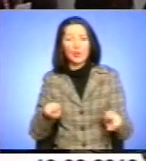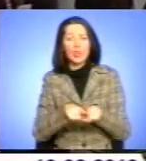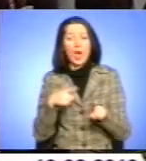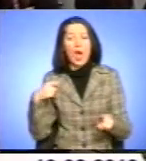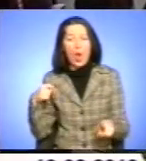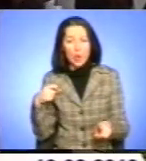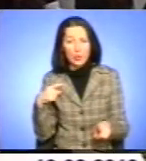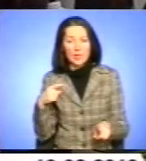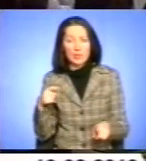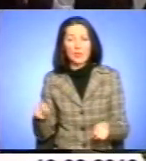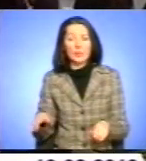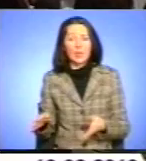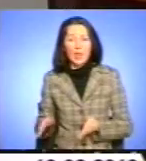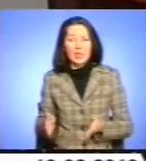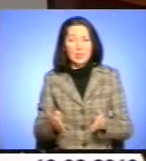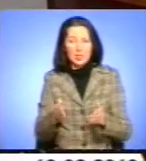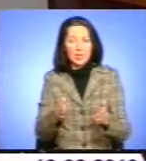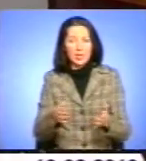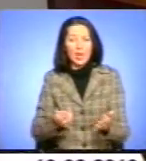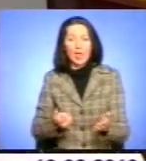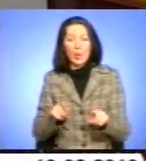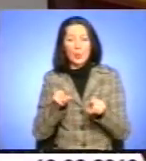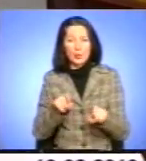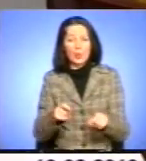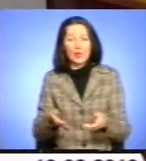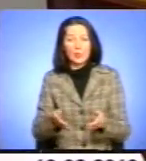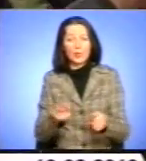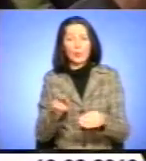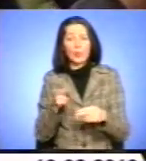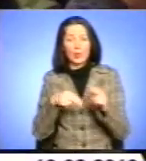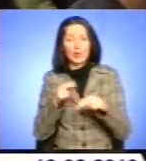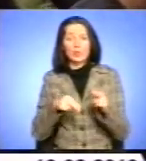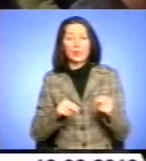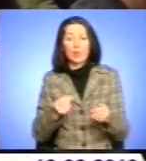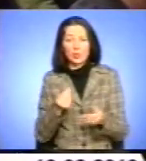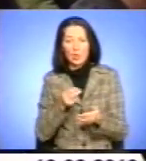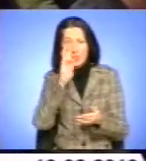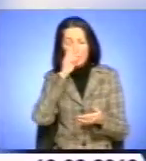смуги будуватимуть за державний кошт. Пасажирські термінали – за рахунок приватного бізнесу.